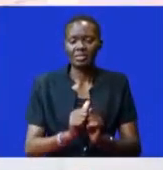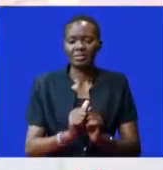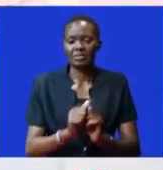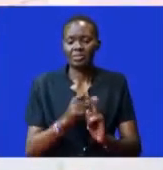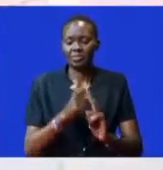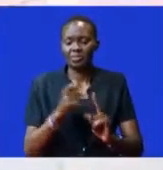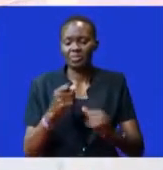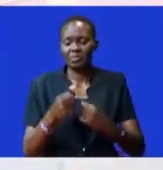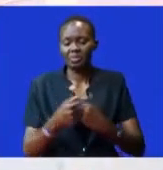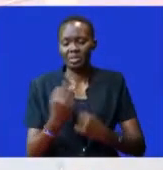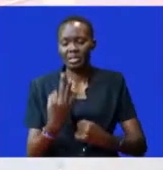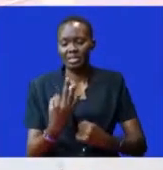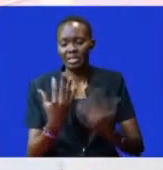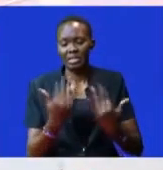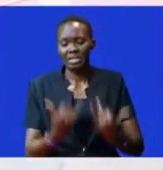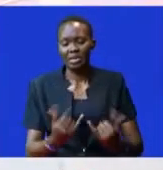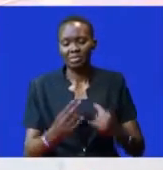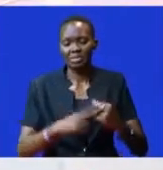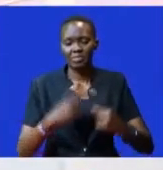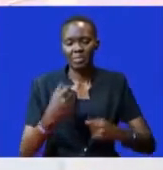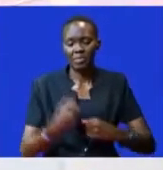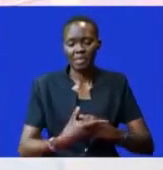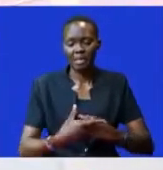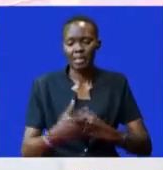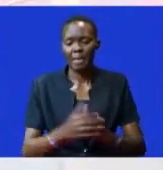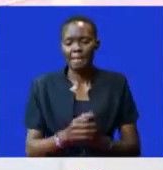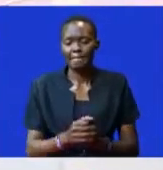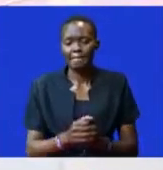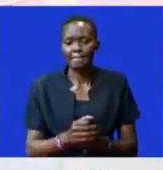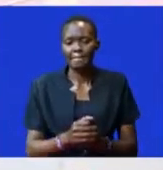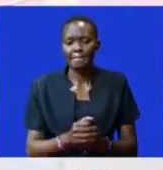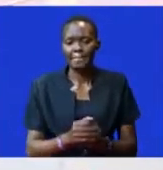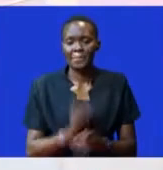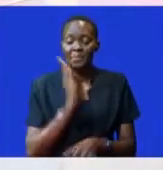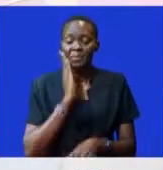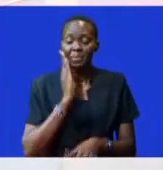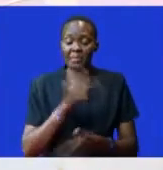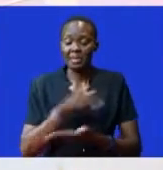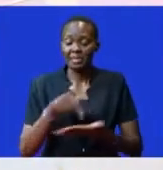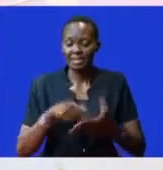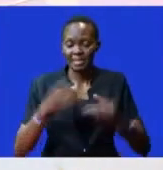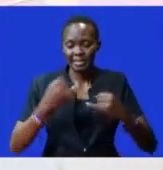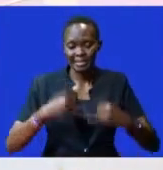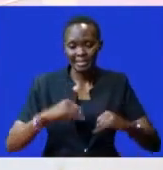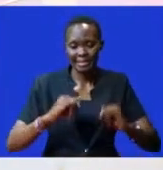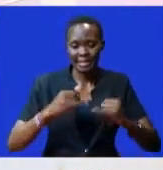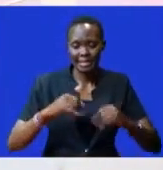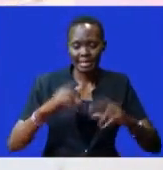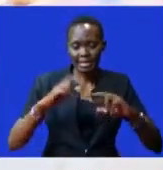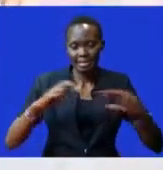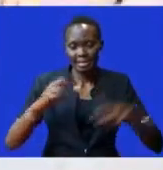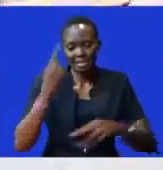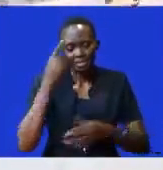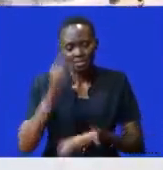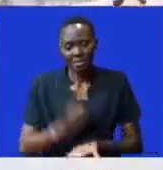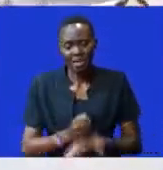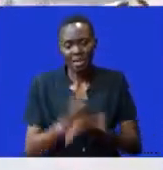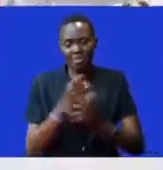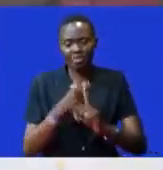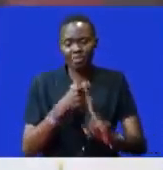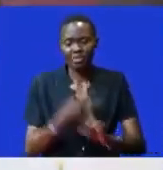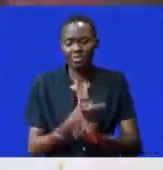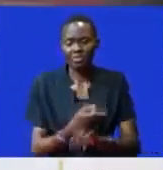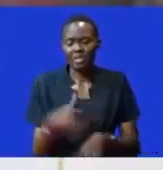adek, kawuno engi dweche abirio. To minifasi osetemo manyo kony kun mopogore pogore koluoko